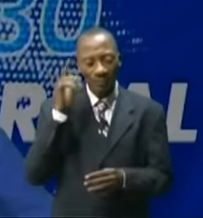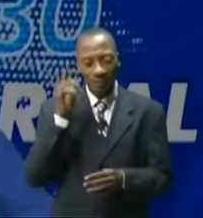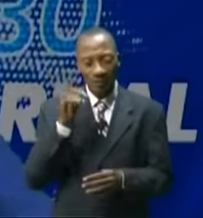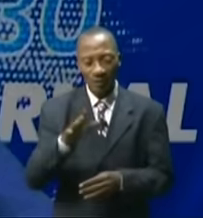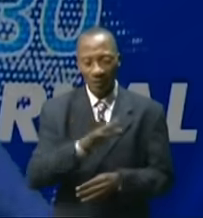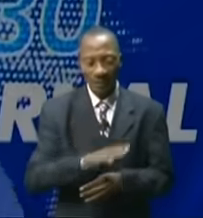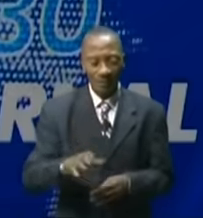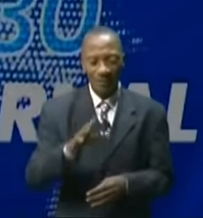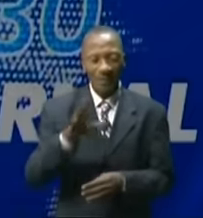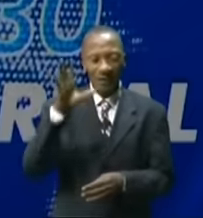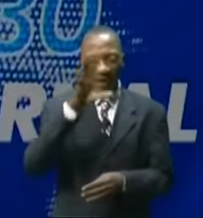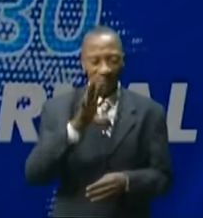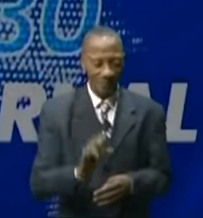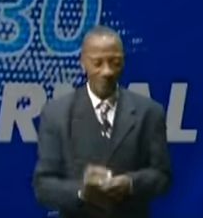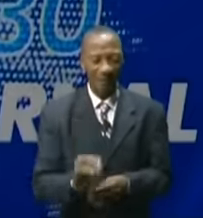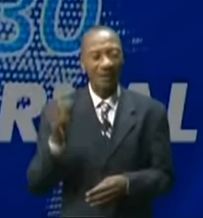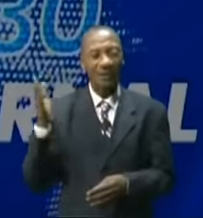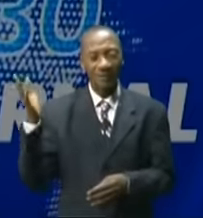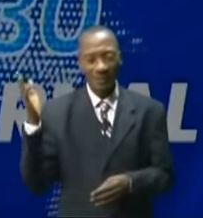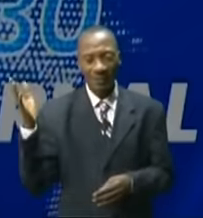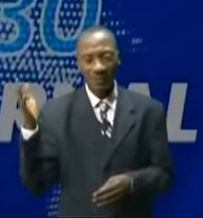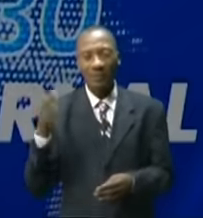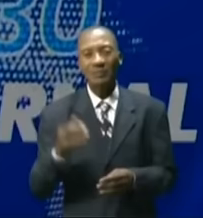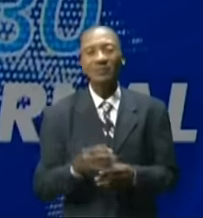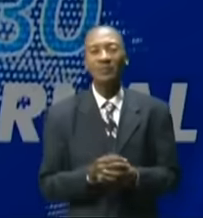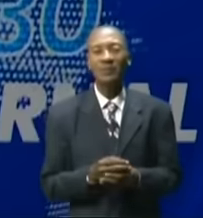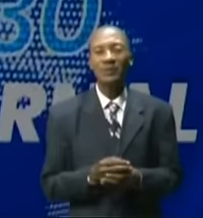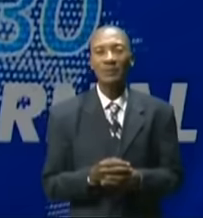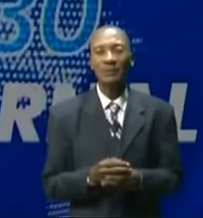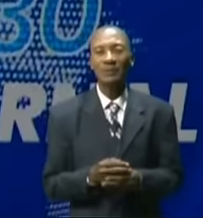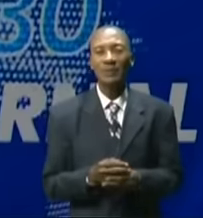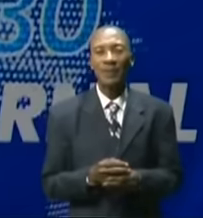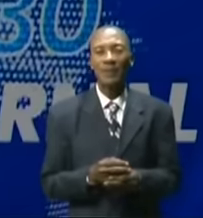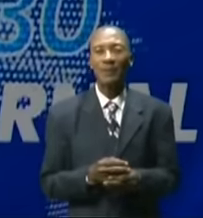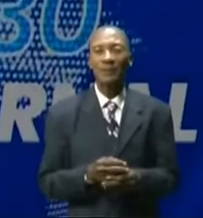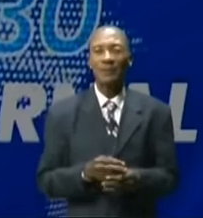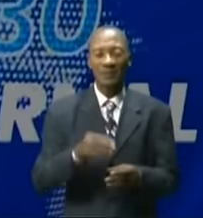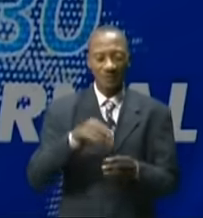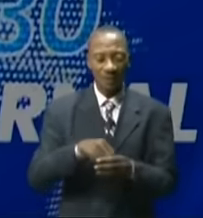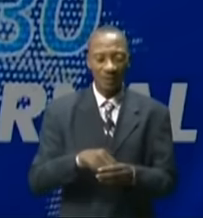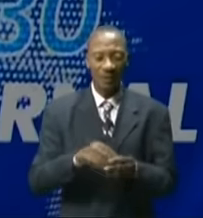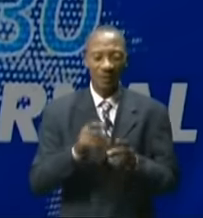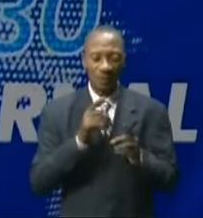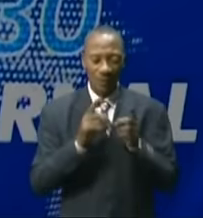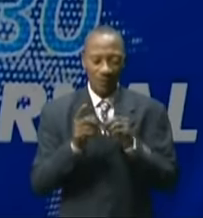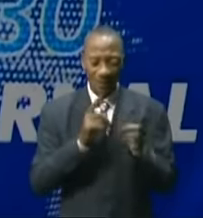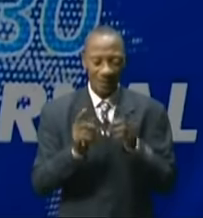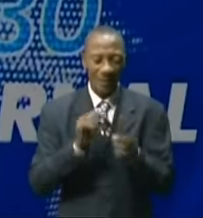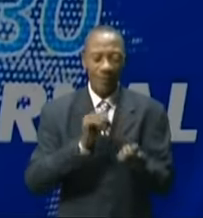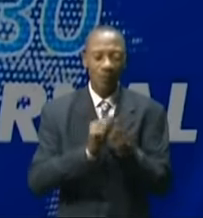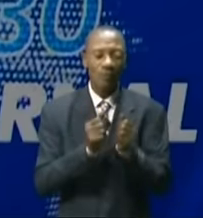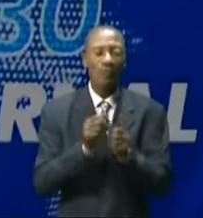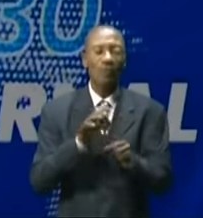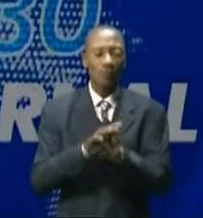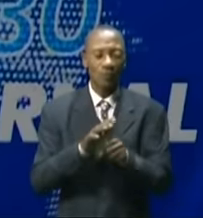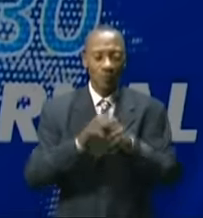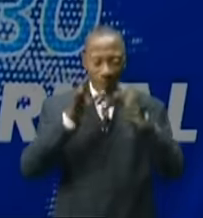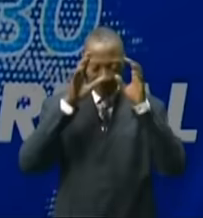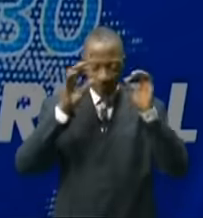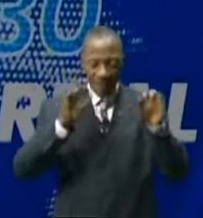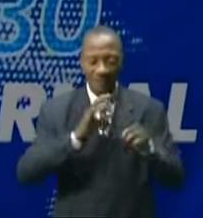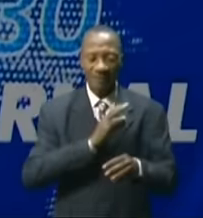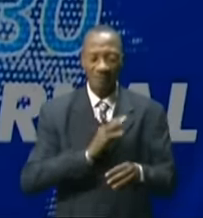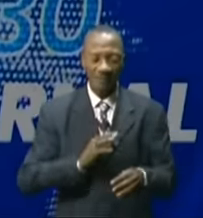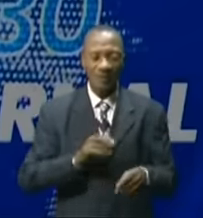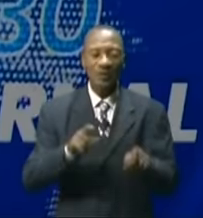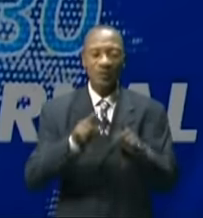ont passé en revue les actions menées en 2023. Réunion présidée par Denise Nyakeru Tshisekedi, première dame de la RDC, qui prend, elle aussi,